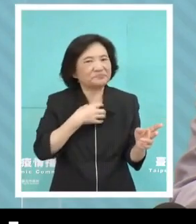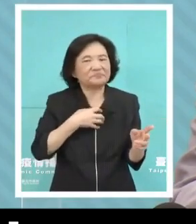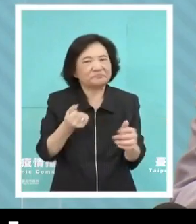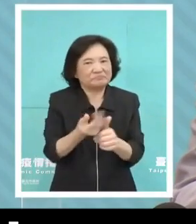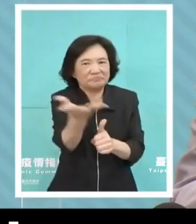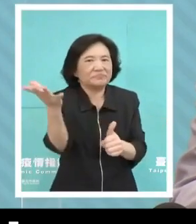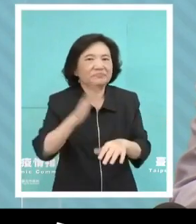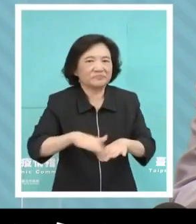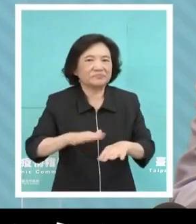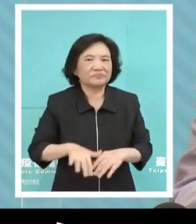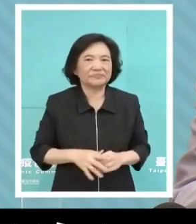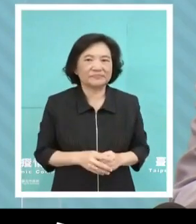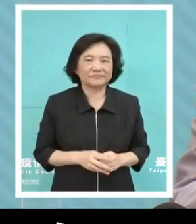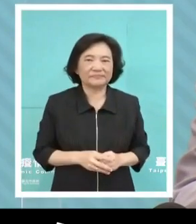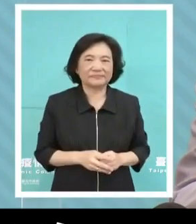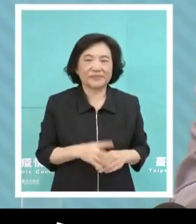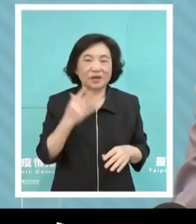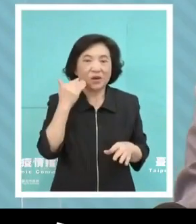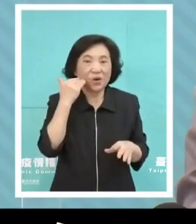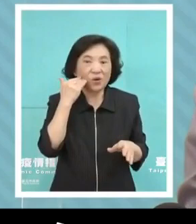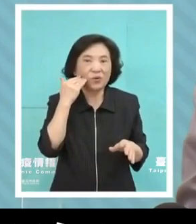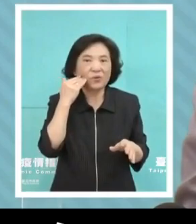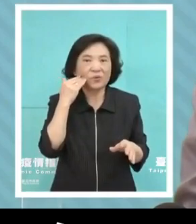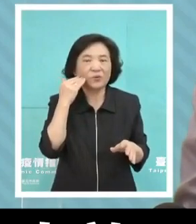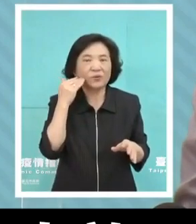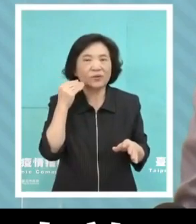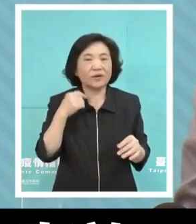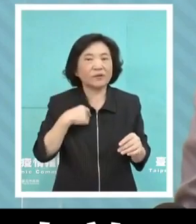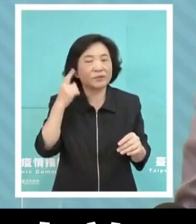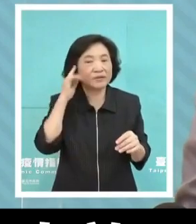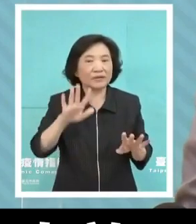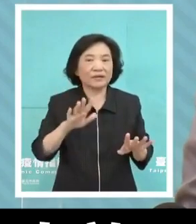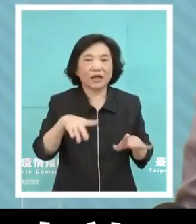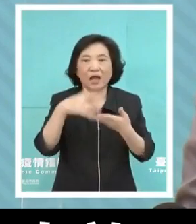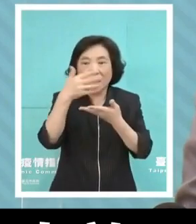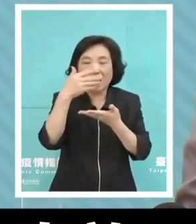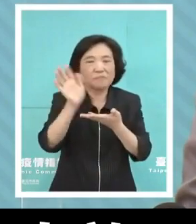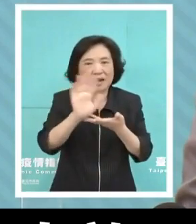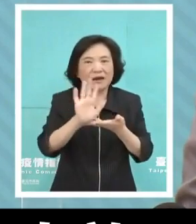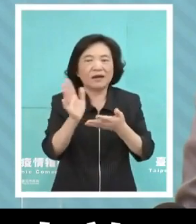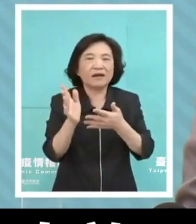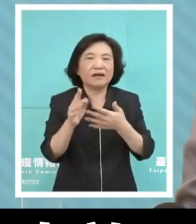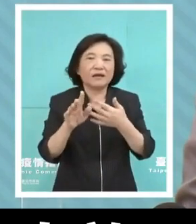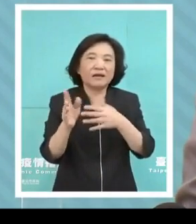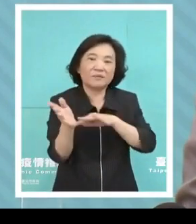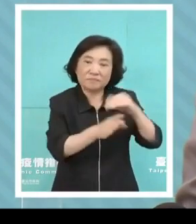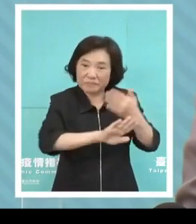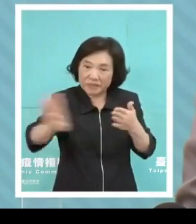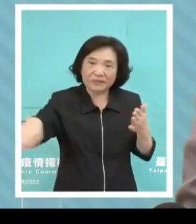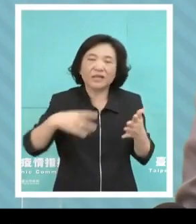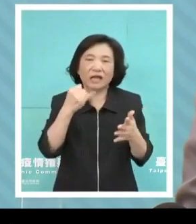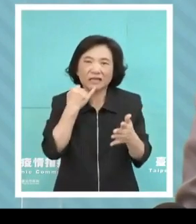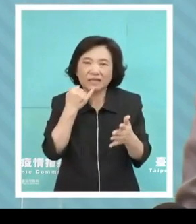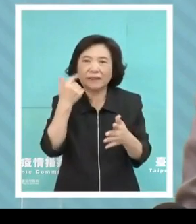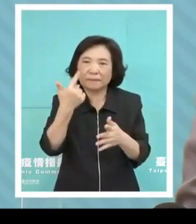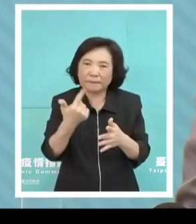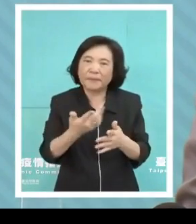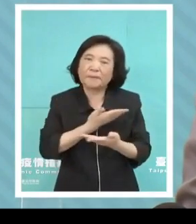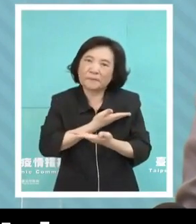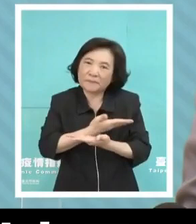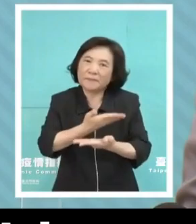还是会感染会冲回去，所以我们建议还是从那个没有吃饭的一个一直放，这样会比较好观